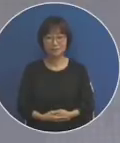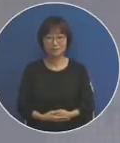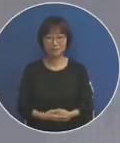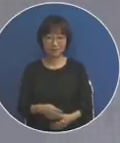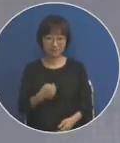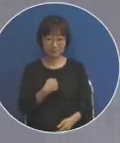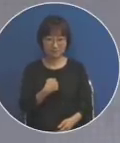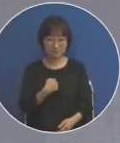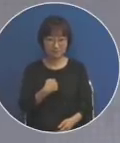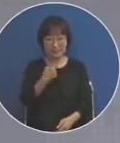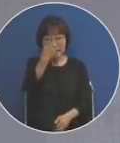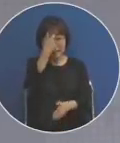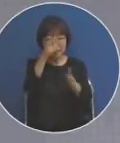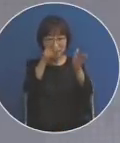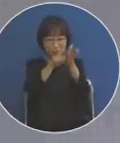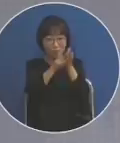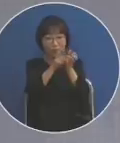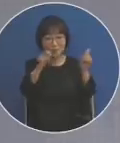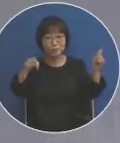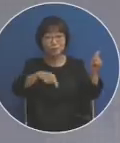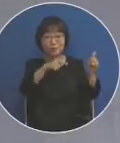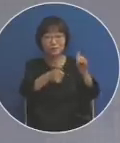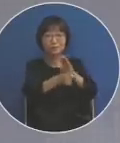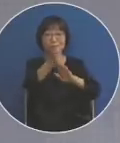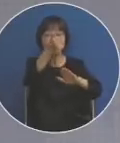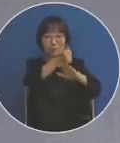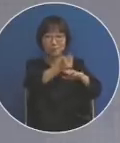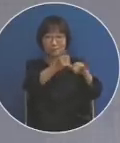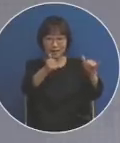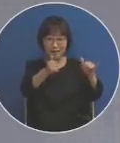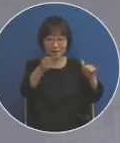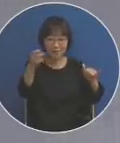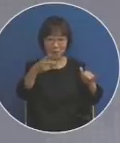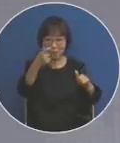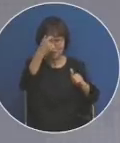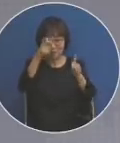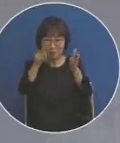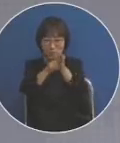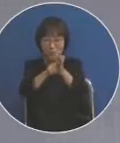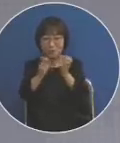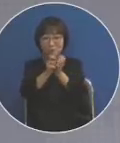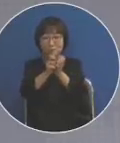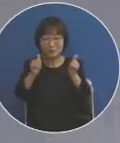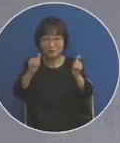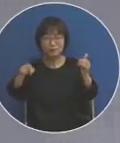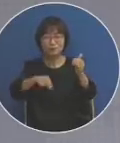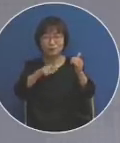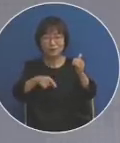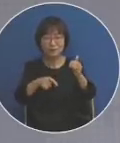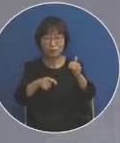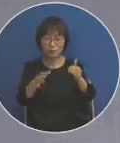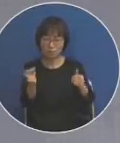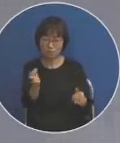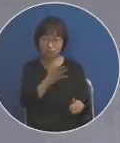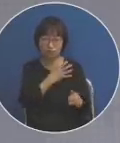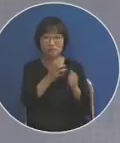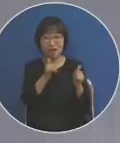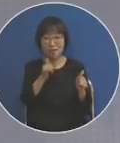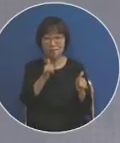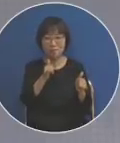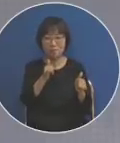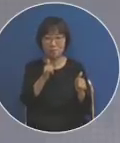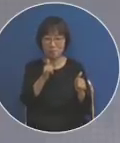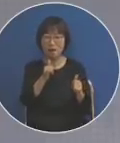사람 많이 봤습니다. I've seen so many Christians who are 기독교인 successful. 중에 돈 많이 번 사람 많이 봤습니다. And I've seen many Christians who are very wealthy. 결국 그 사람들은